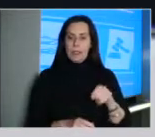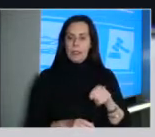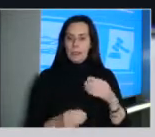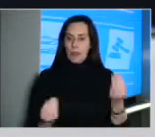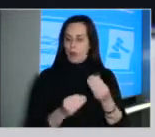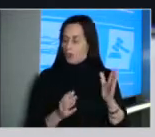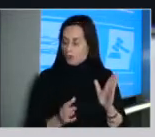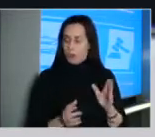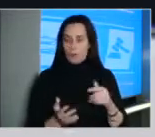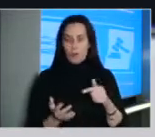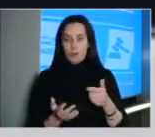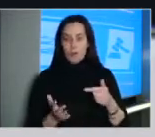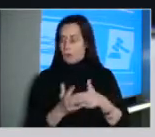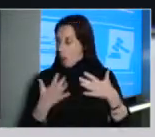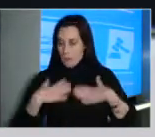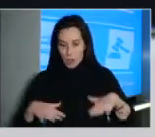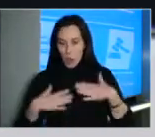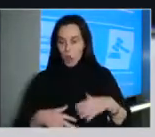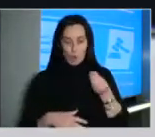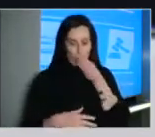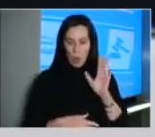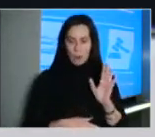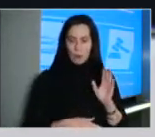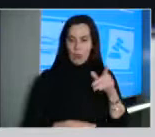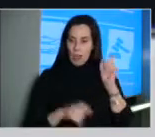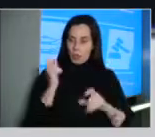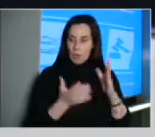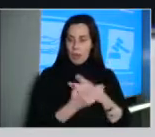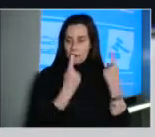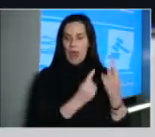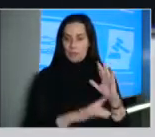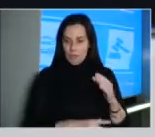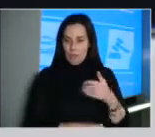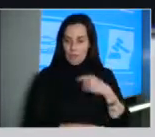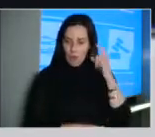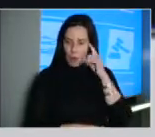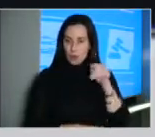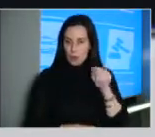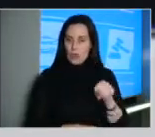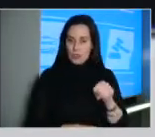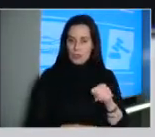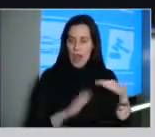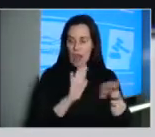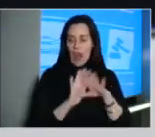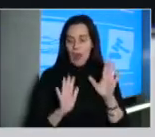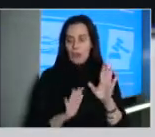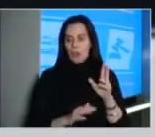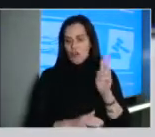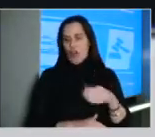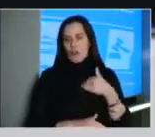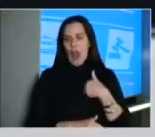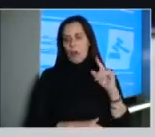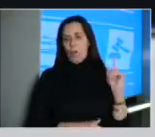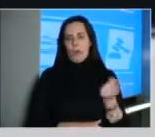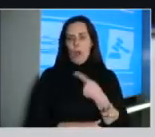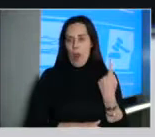כמו כל דבר, ביגוד, מזון וכו', אנשים מחליטים בעצמם, ואנחנו חושבים, אני חושב שזה הכלל הנקוד בידינו